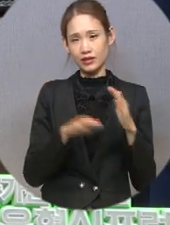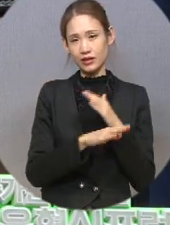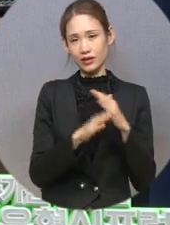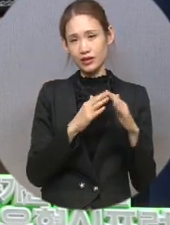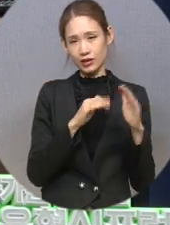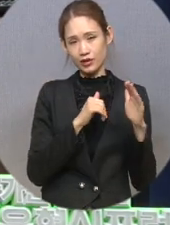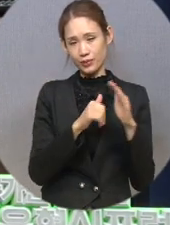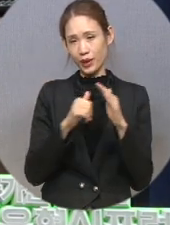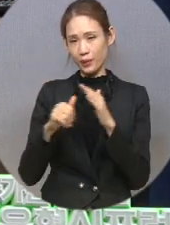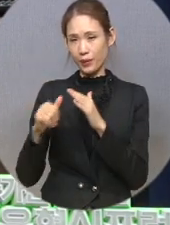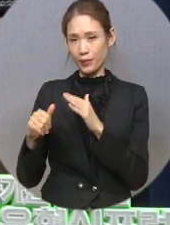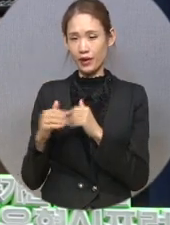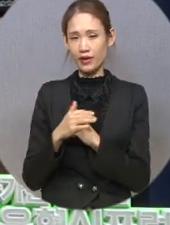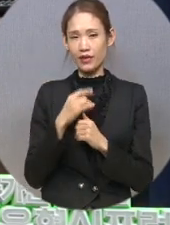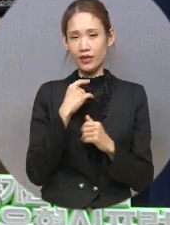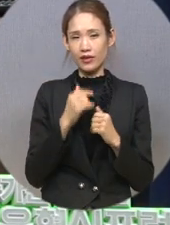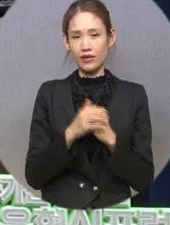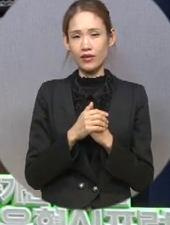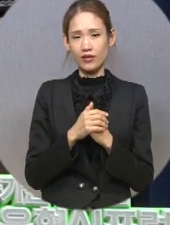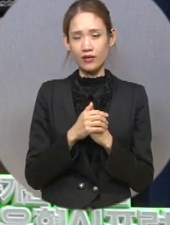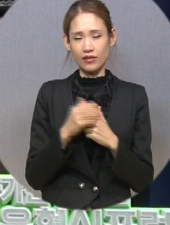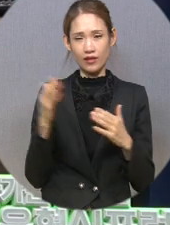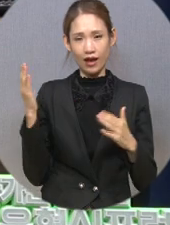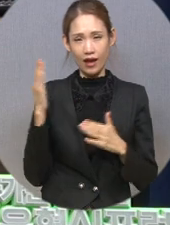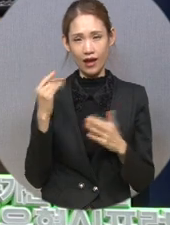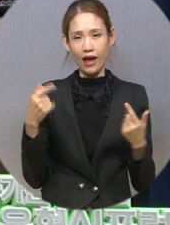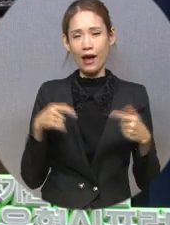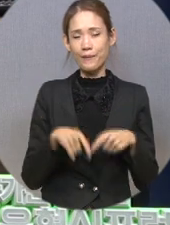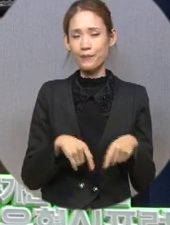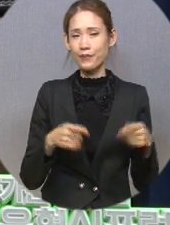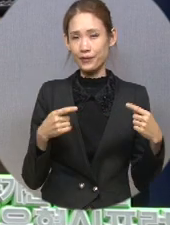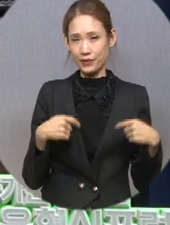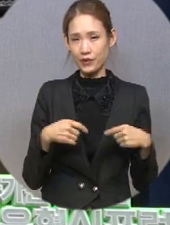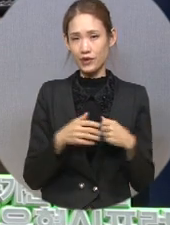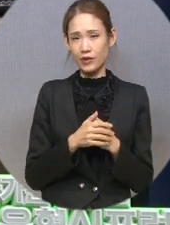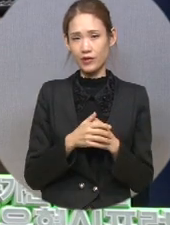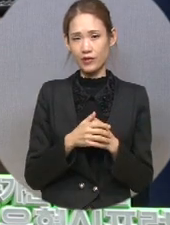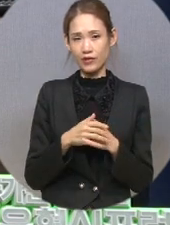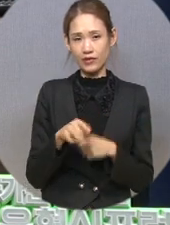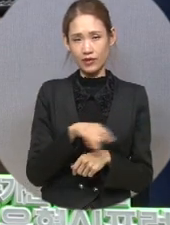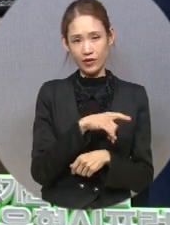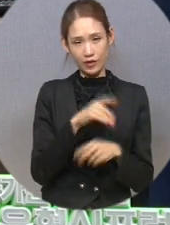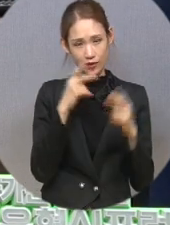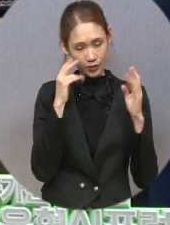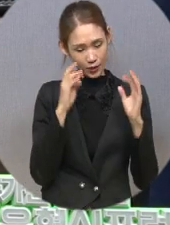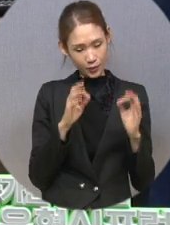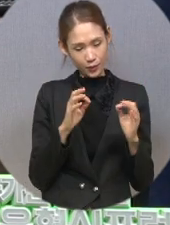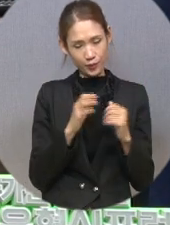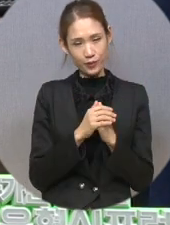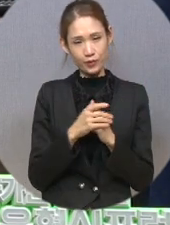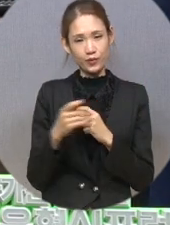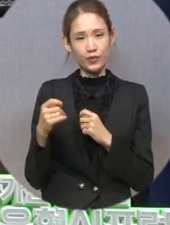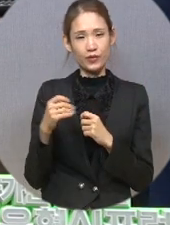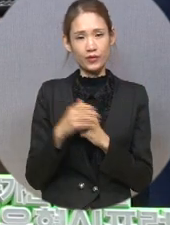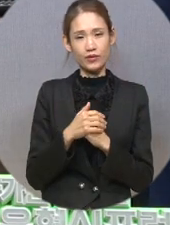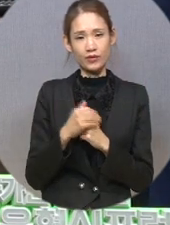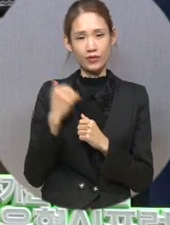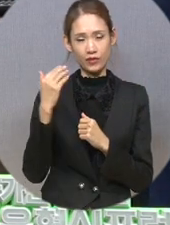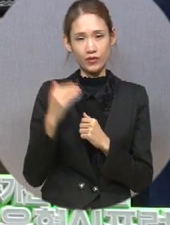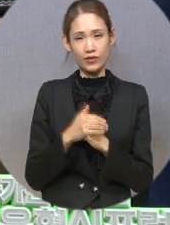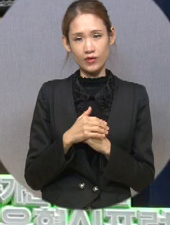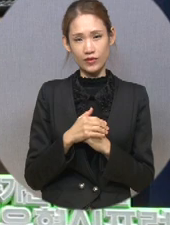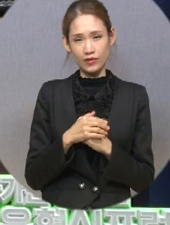이렇게 움직였는데, 무슨 학생들이 함께 하니까 뭐그 아이들 보는 앞에서